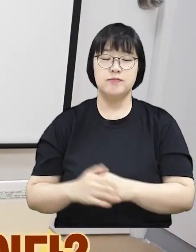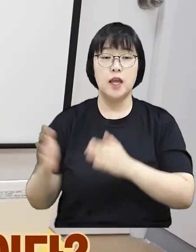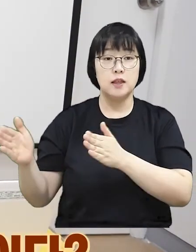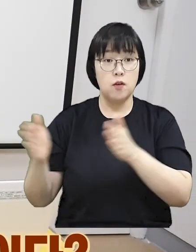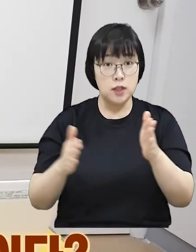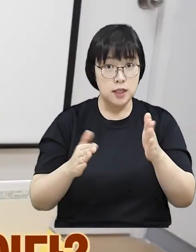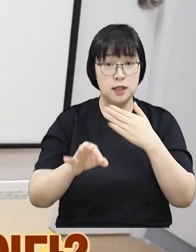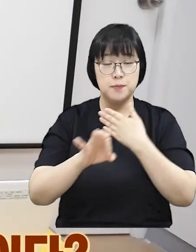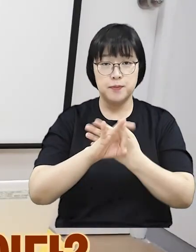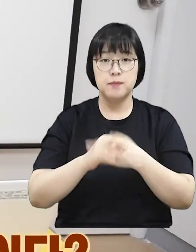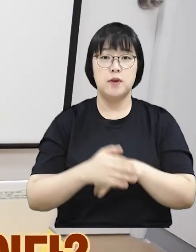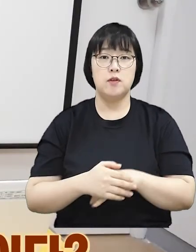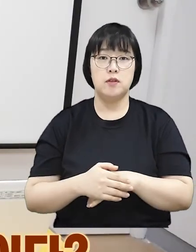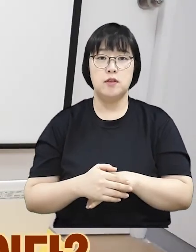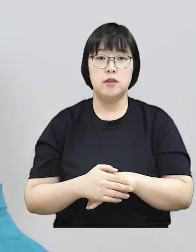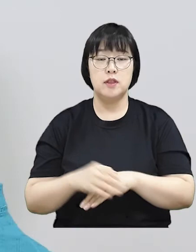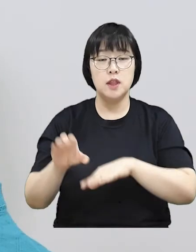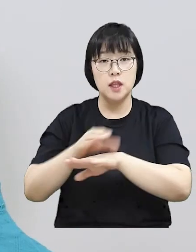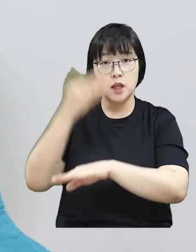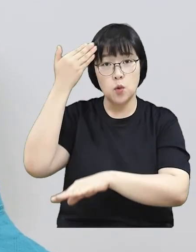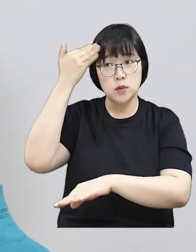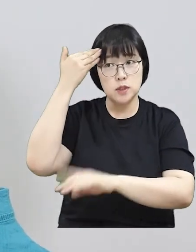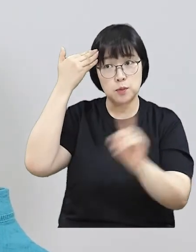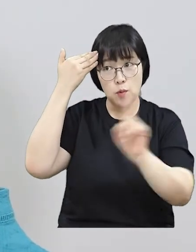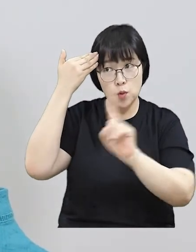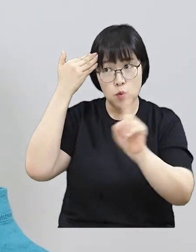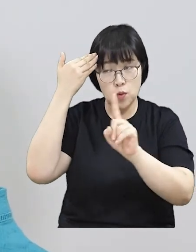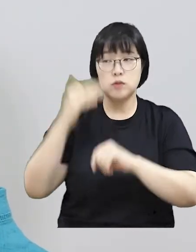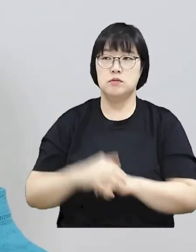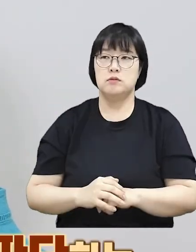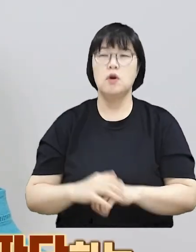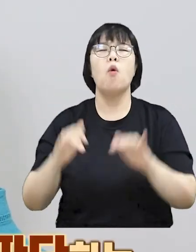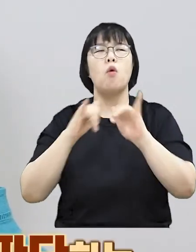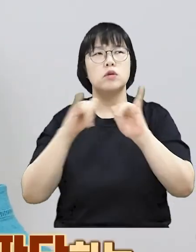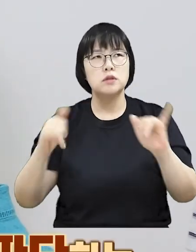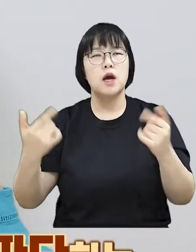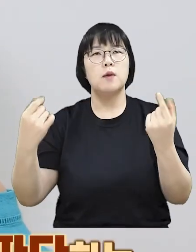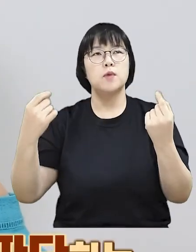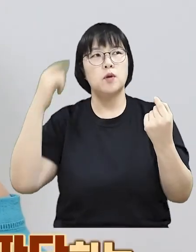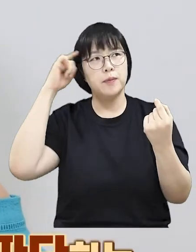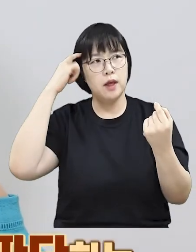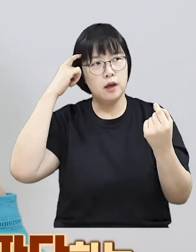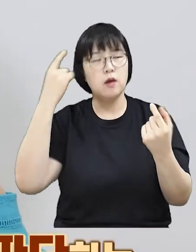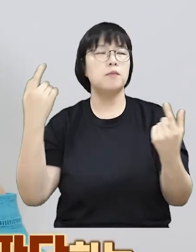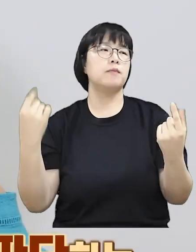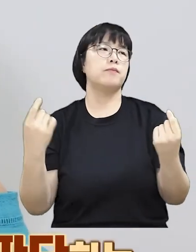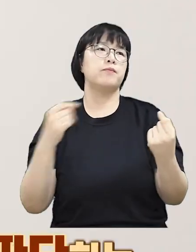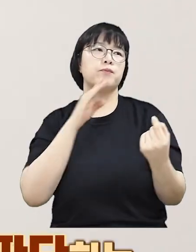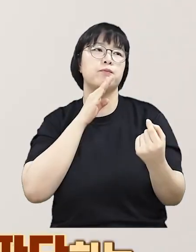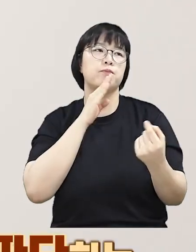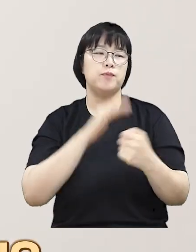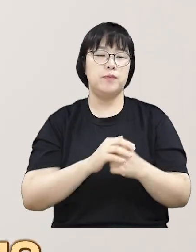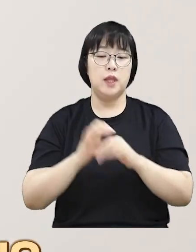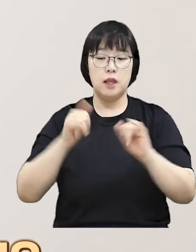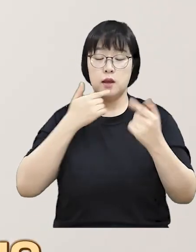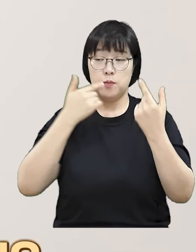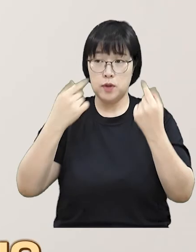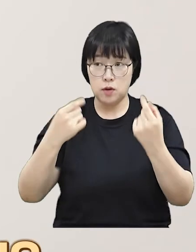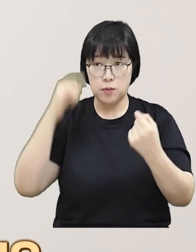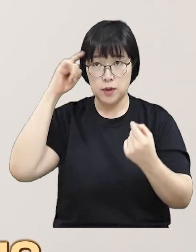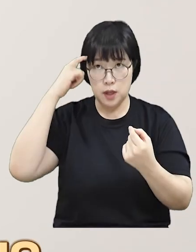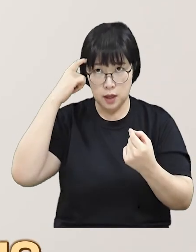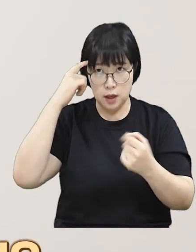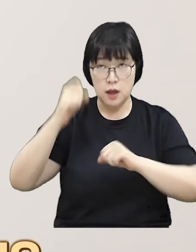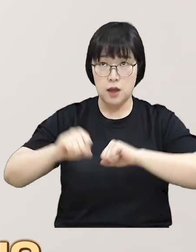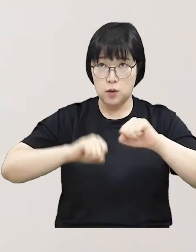인공지능은 무엇이다? 사람처럼 생각을 하는 거예요. 맞아요. 사람처럼 생각하고 행동하고 판단하는 그런 로봇의